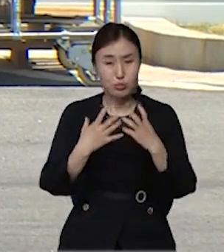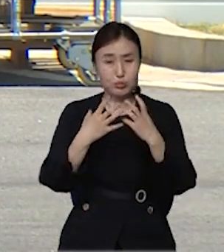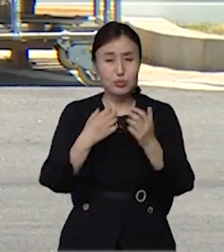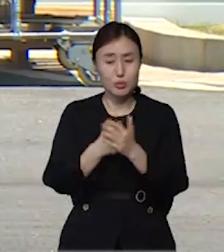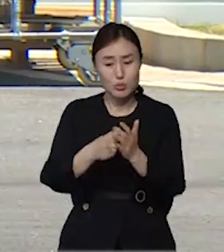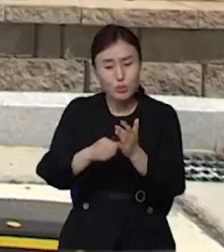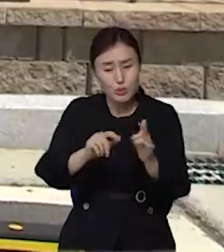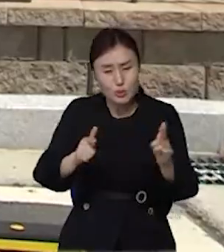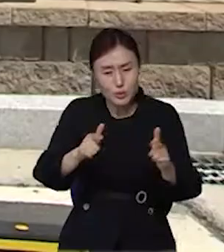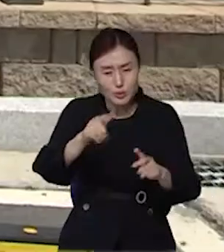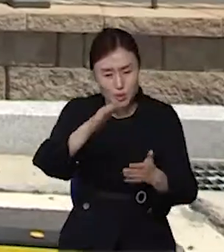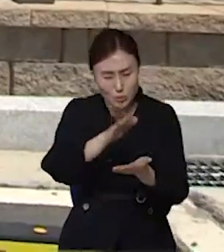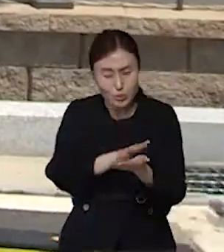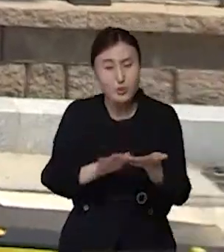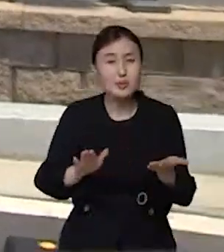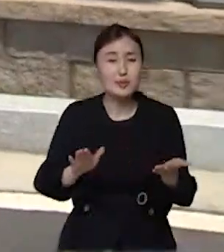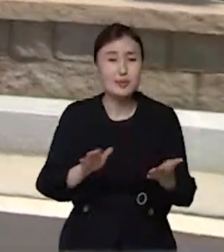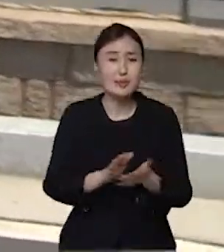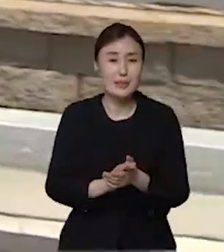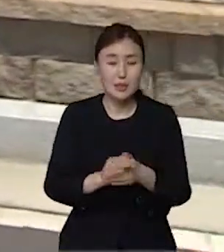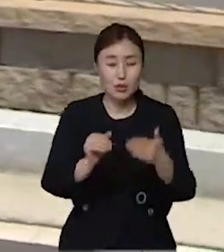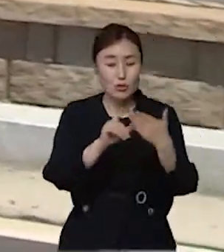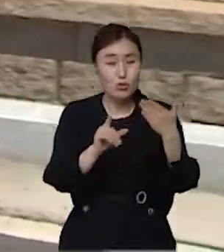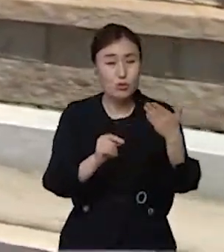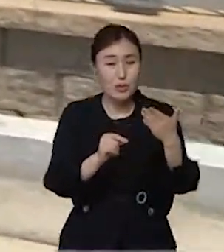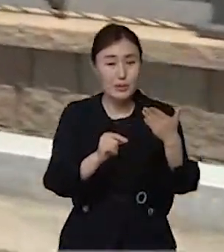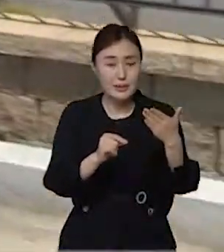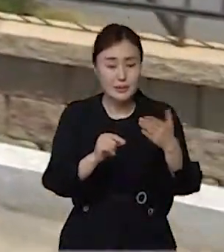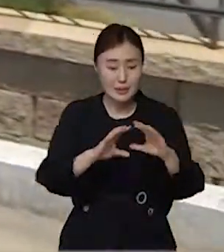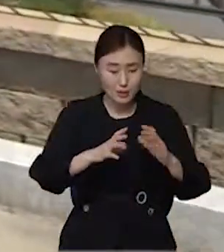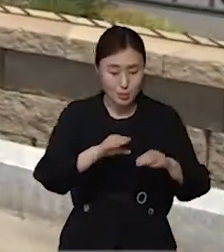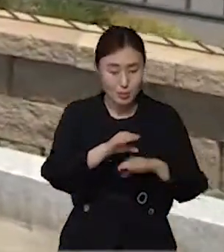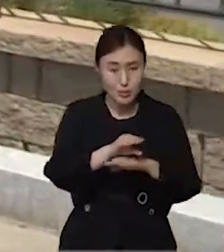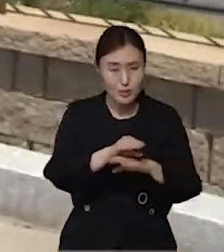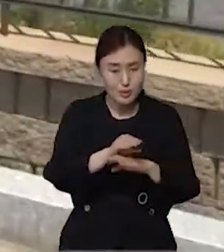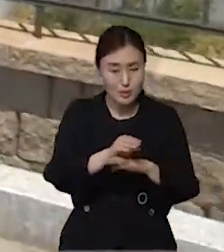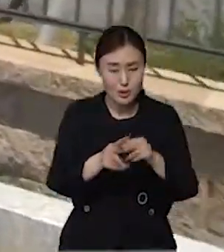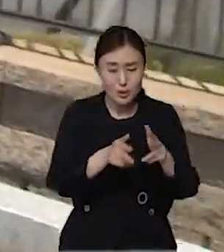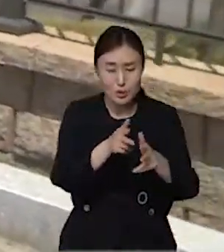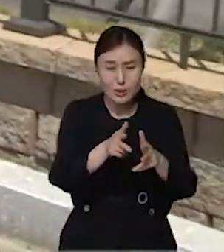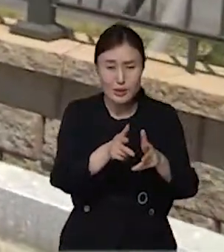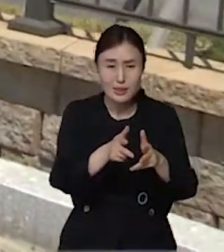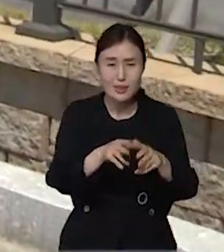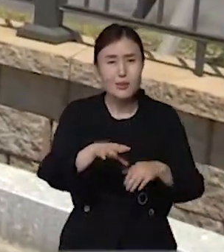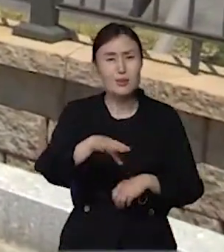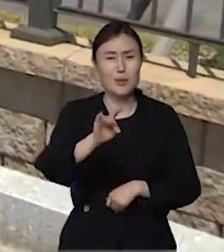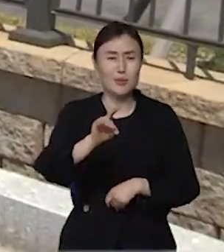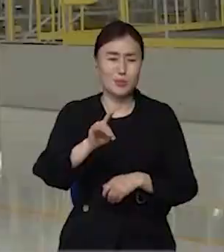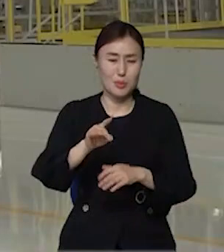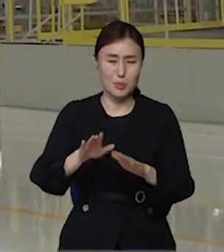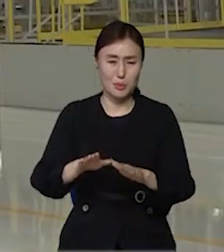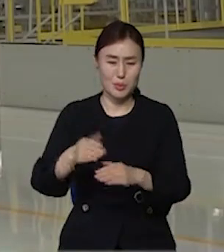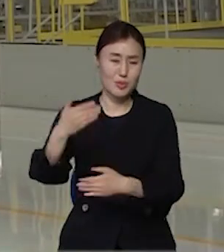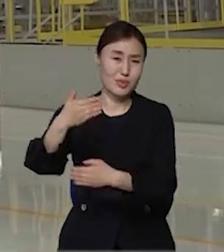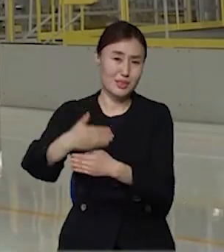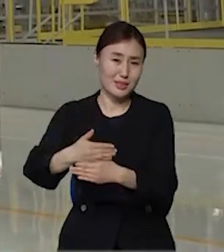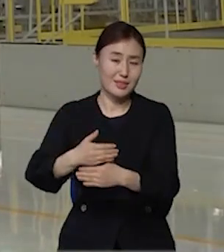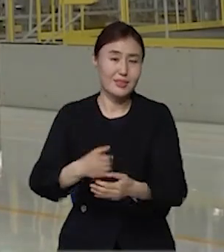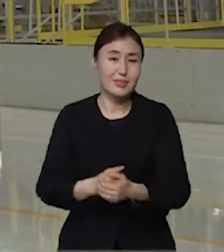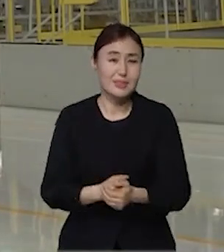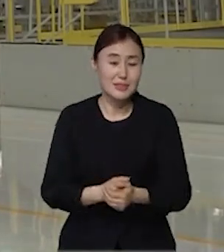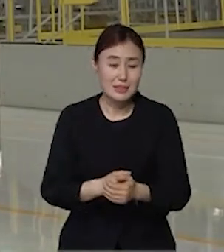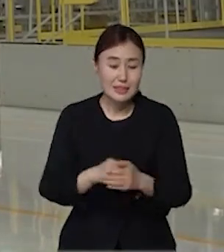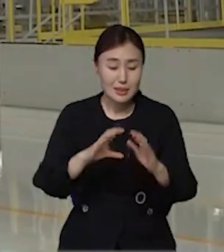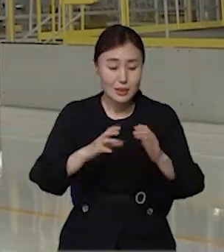바닥났기 때문입니다. 지난해 9월 광주 글로벌 모터스가 가동을 시작한 이후 처음으로 겪는 셧다운입니다.